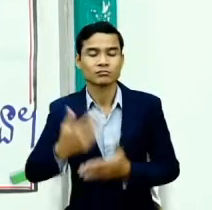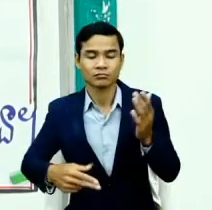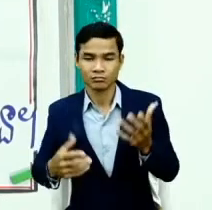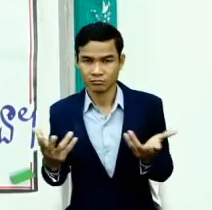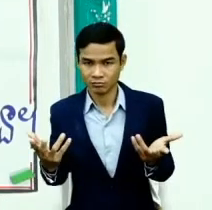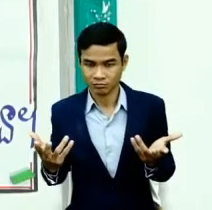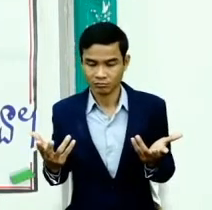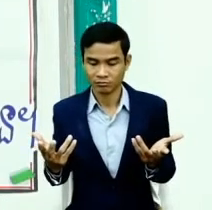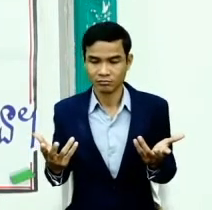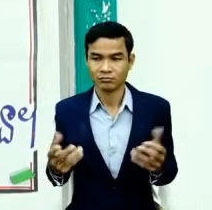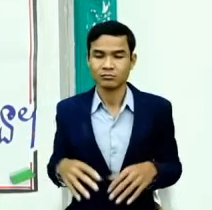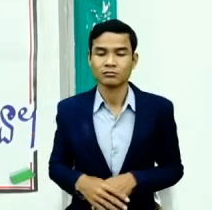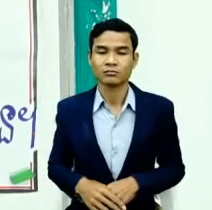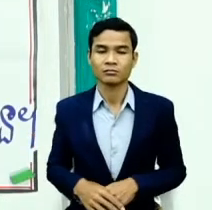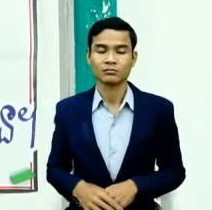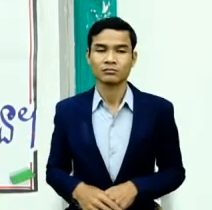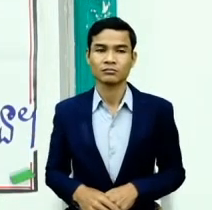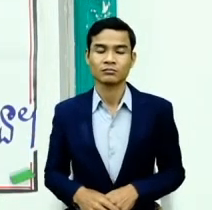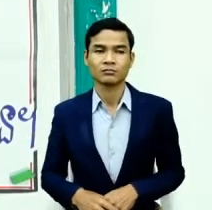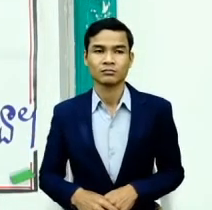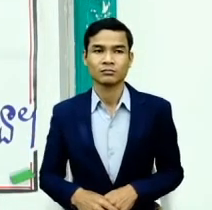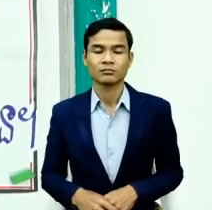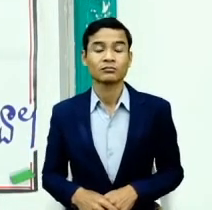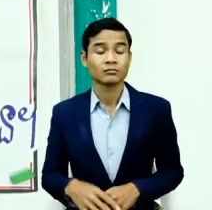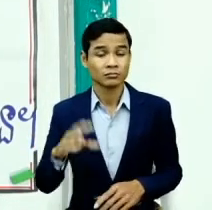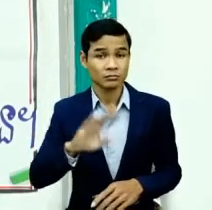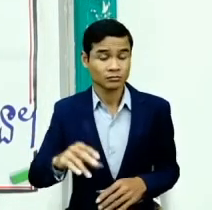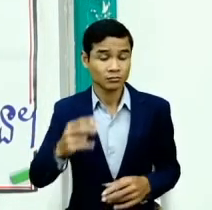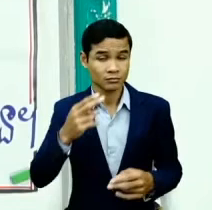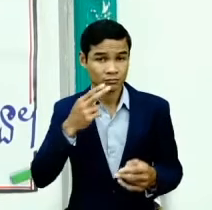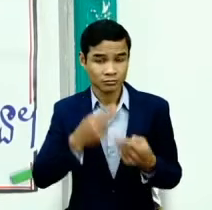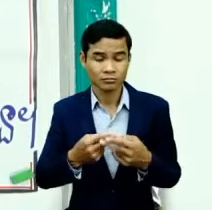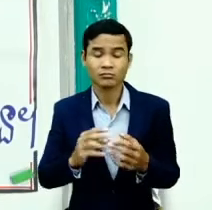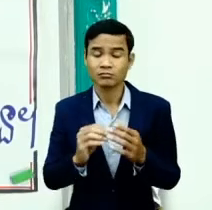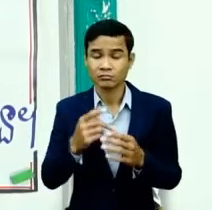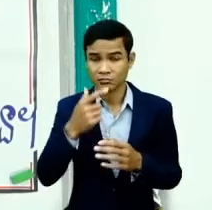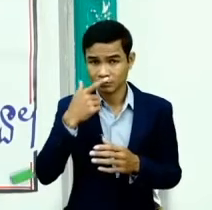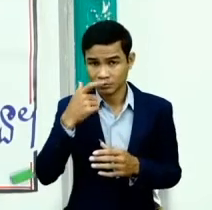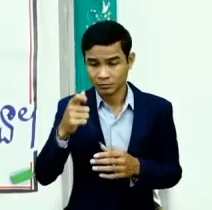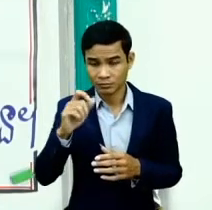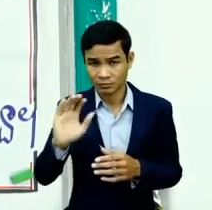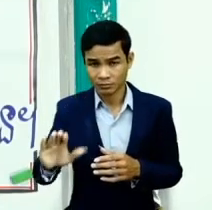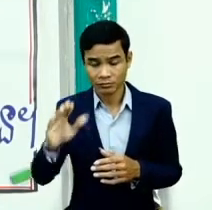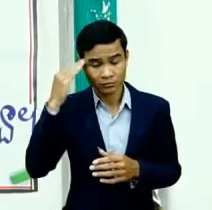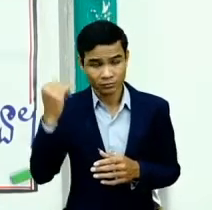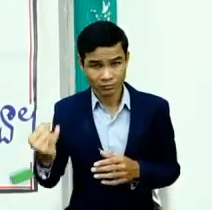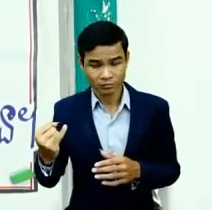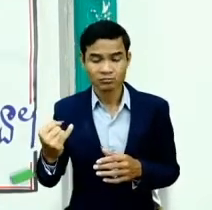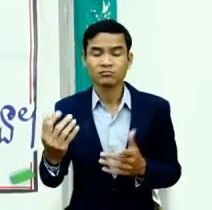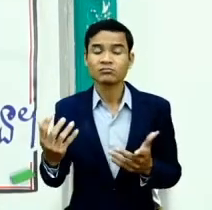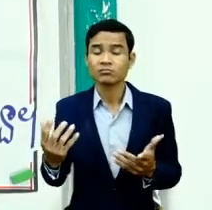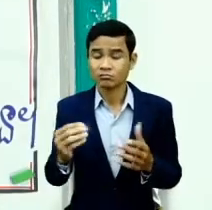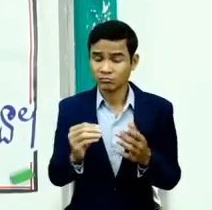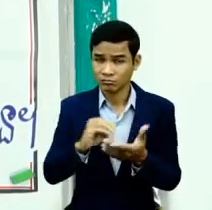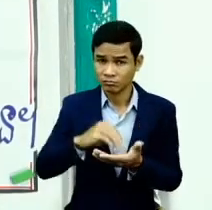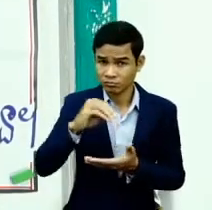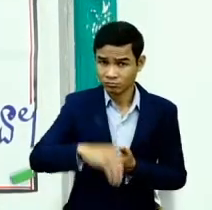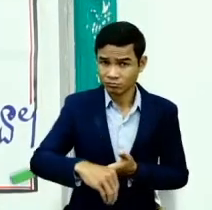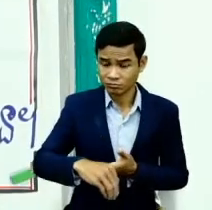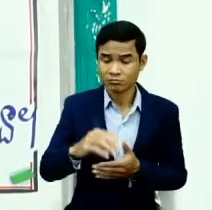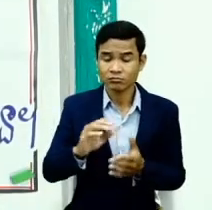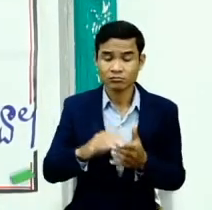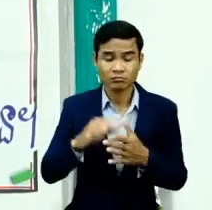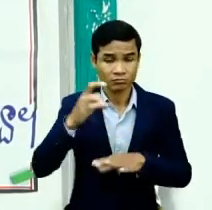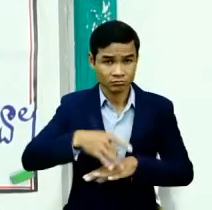chà chà con slime máu ở bốc ốt đắm đầm nắm đôi chìa đắm ở khá con cha đam ở